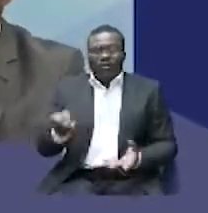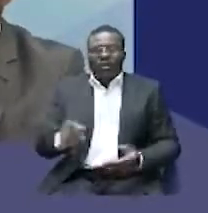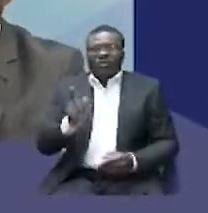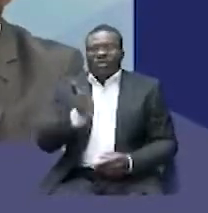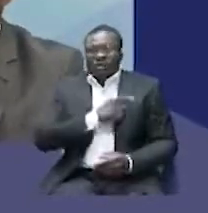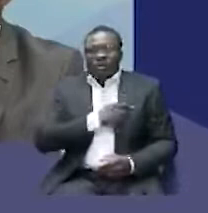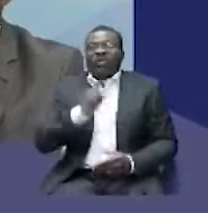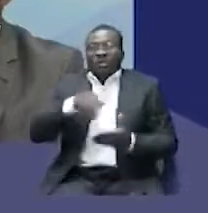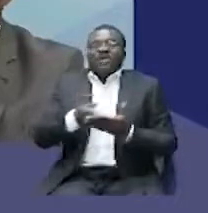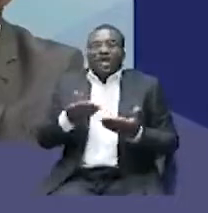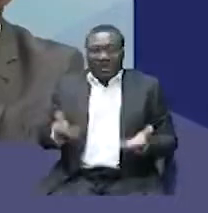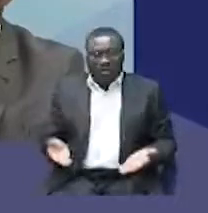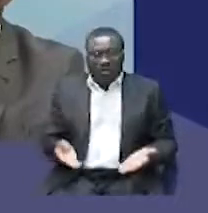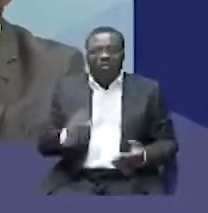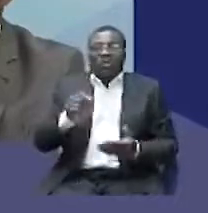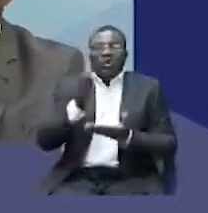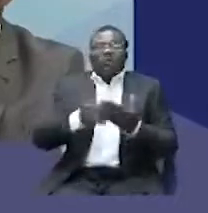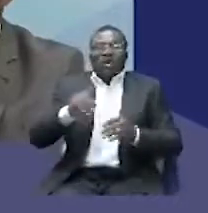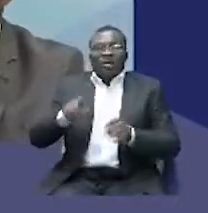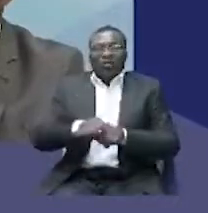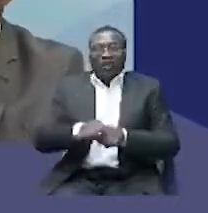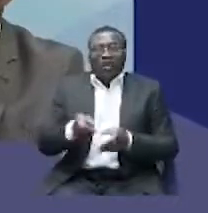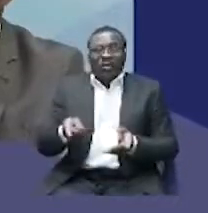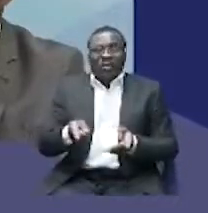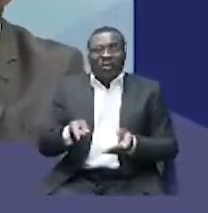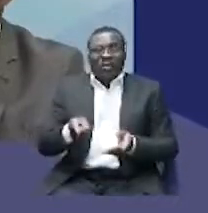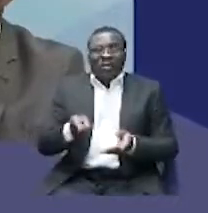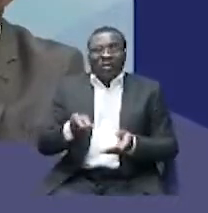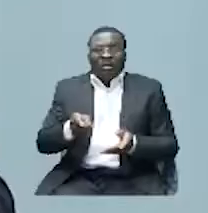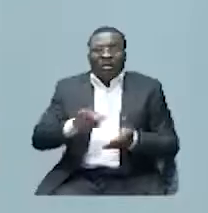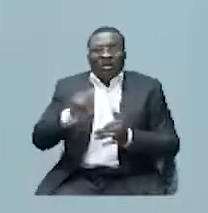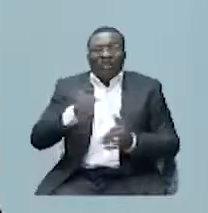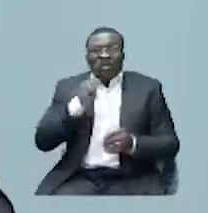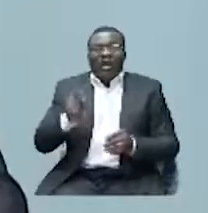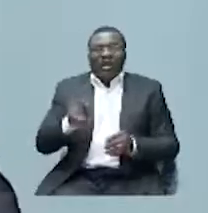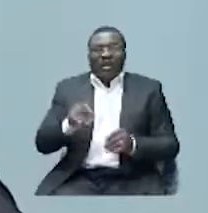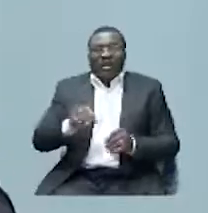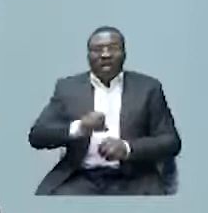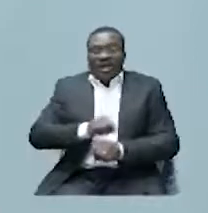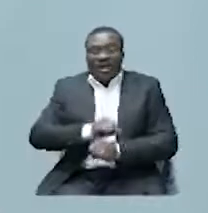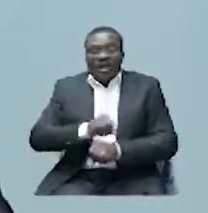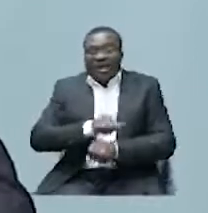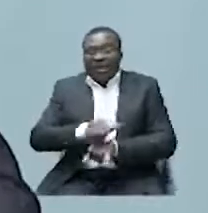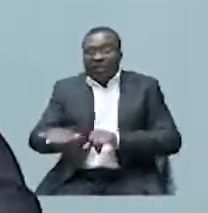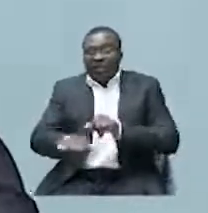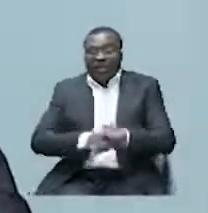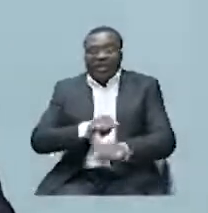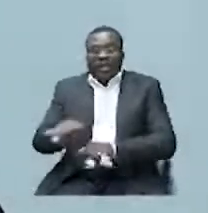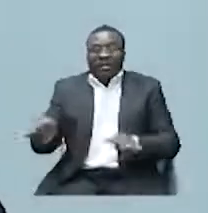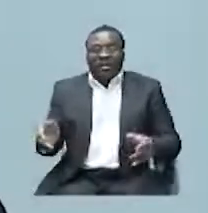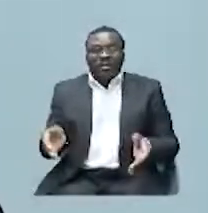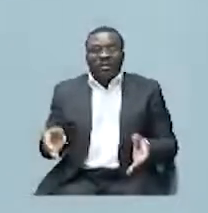que cela arrive bien souvent, et que parfois même, cela est trahi, cela se trahit, excusez-moi le